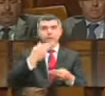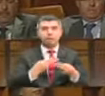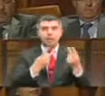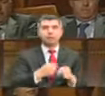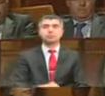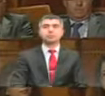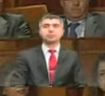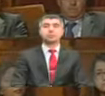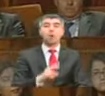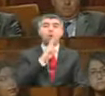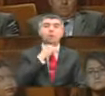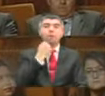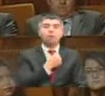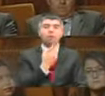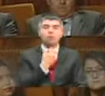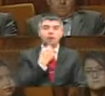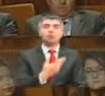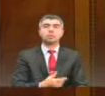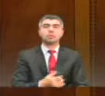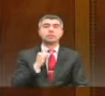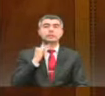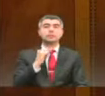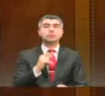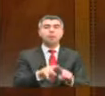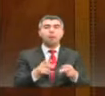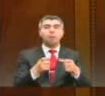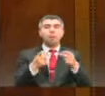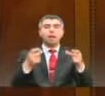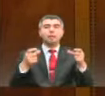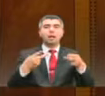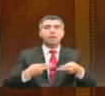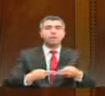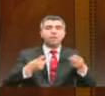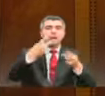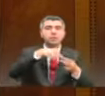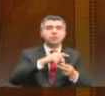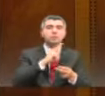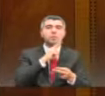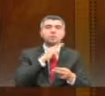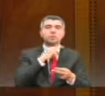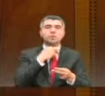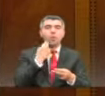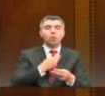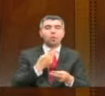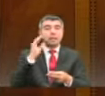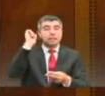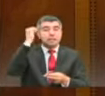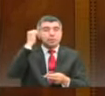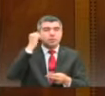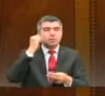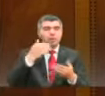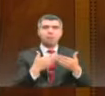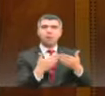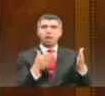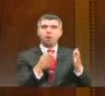المجال تسعى الحكومة إلى توفير عرض موسع ومندمج للتكوين المهني وفتحه في وجه جميع